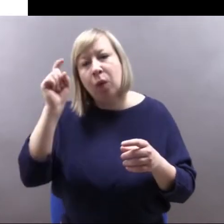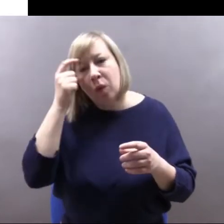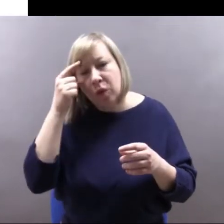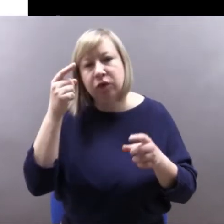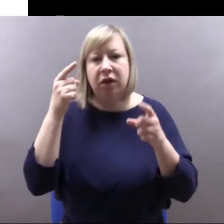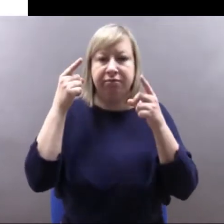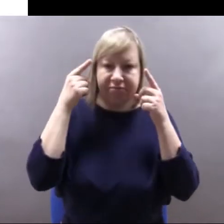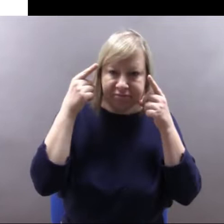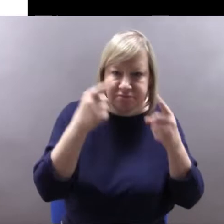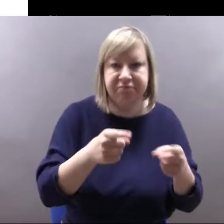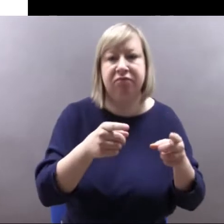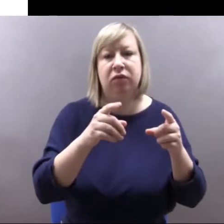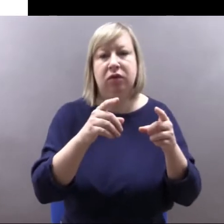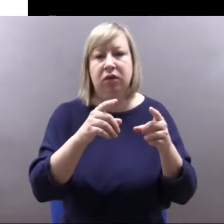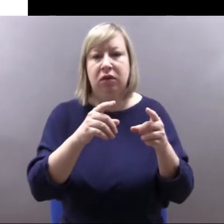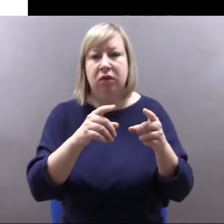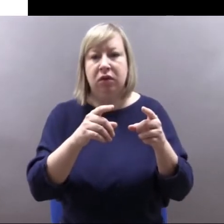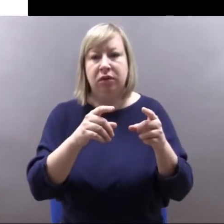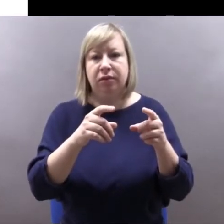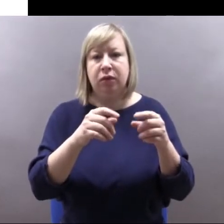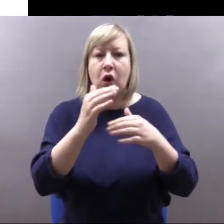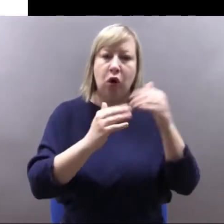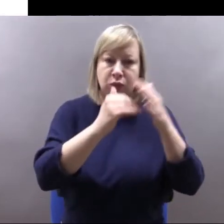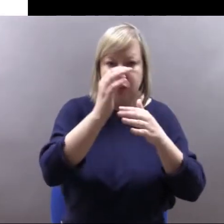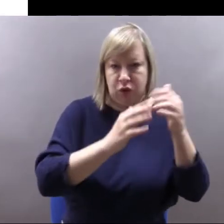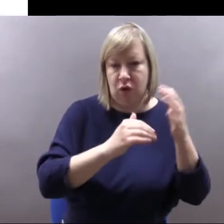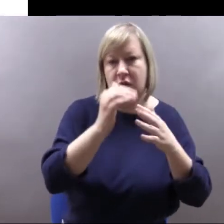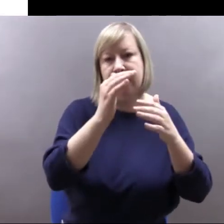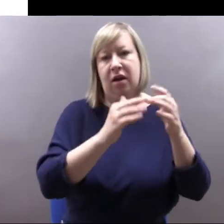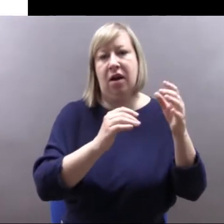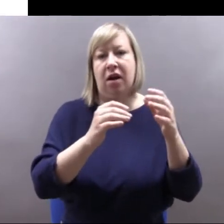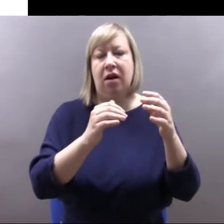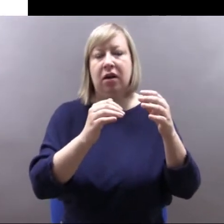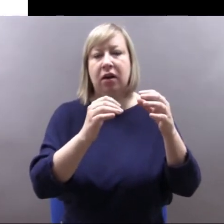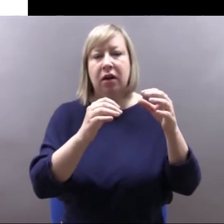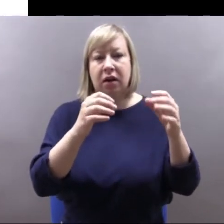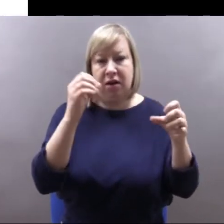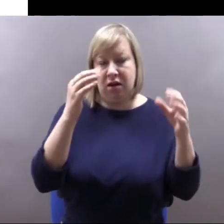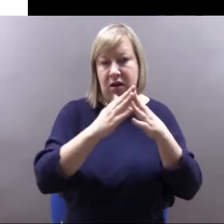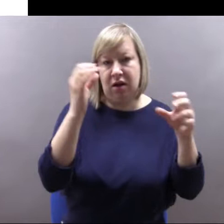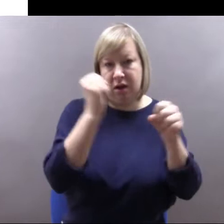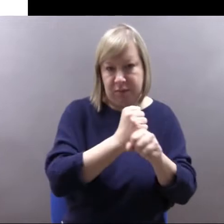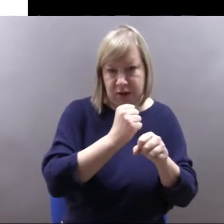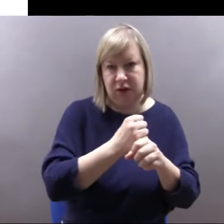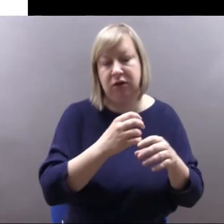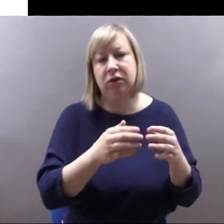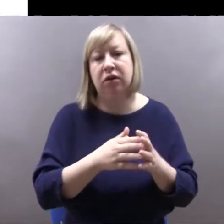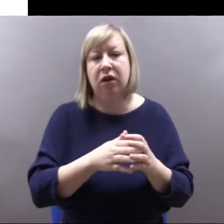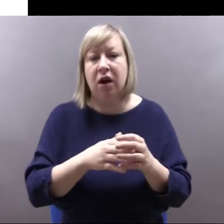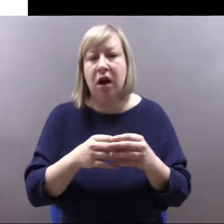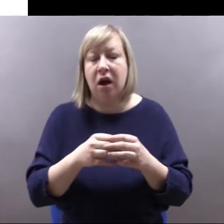w większości autentyczne, pochodzące z XV, XVI, XVII wieku,